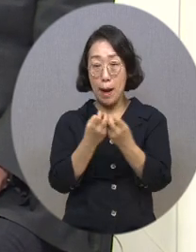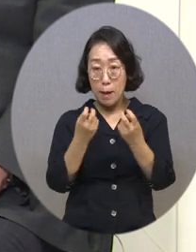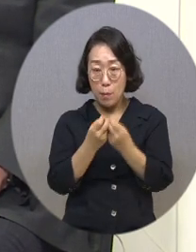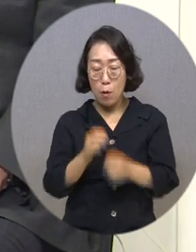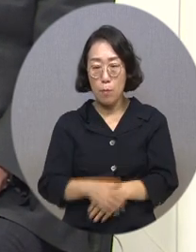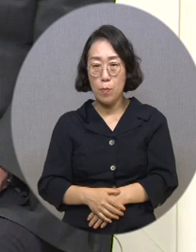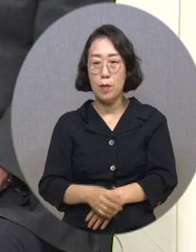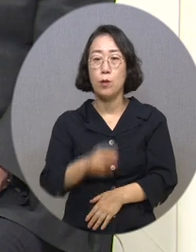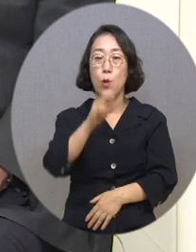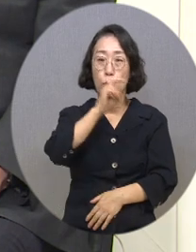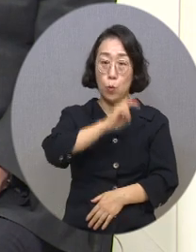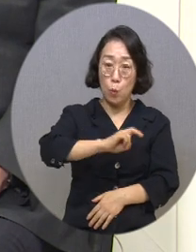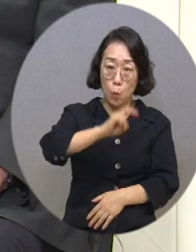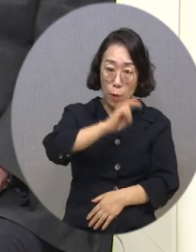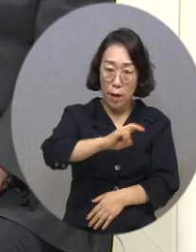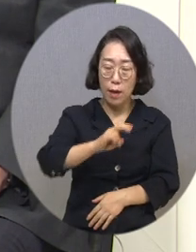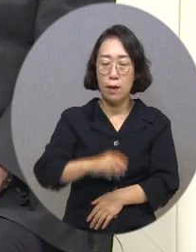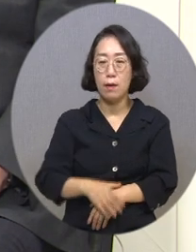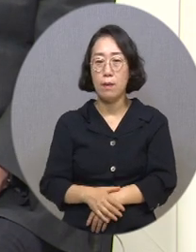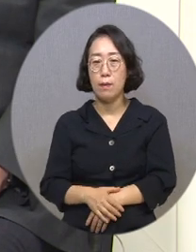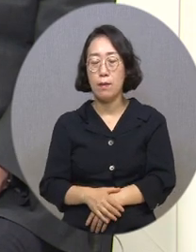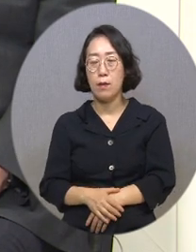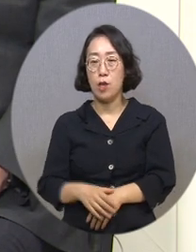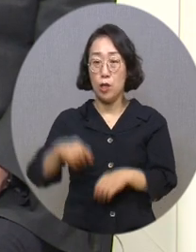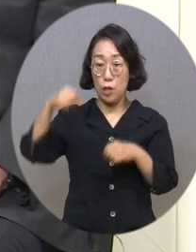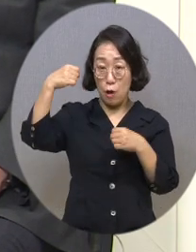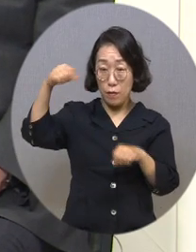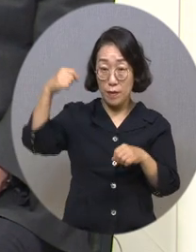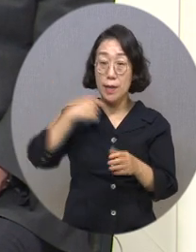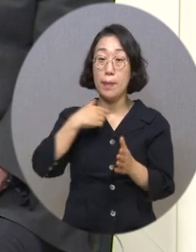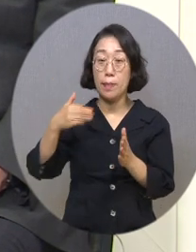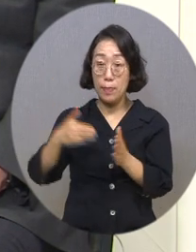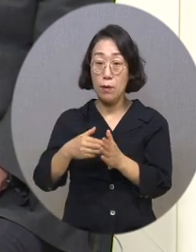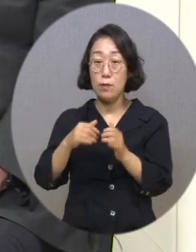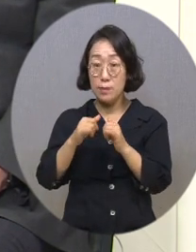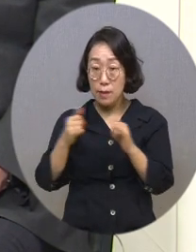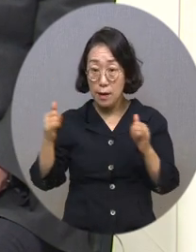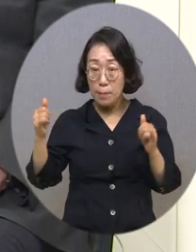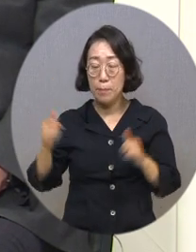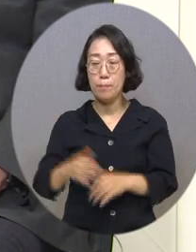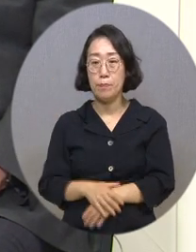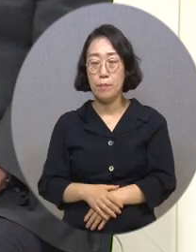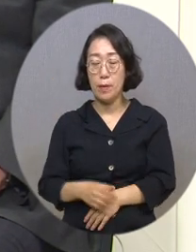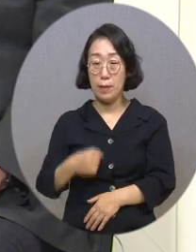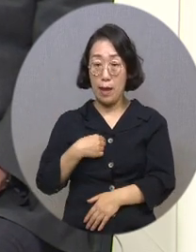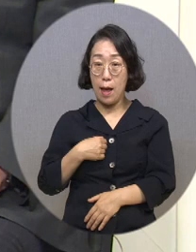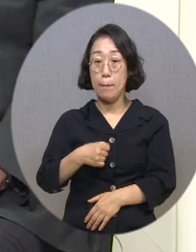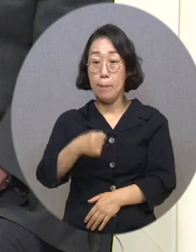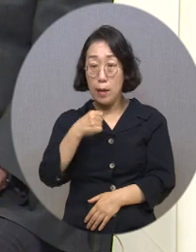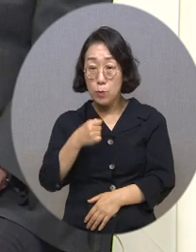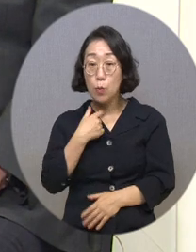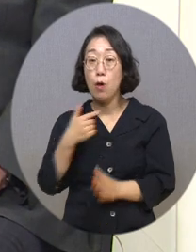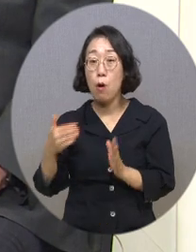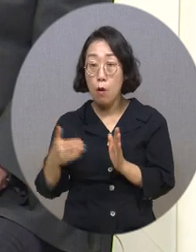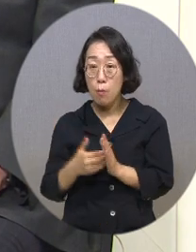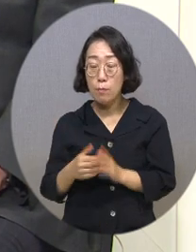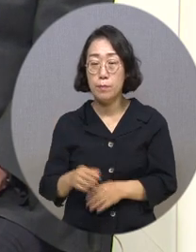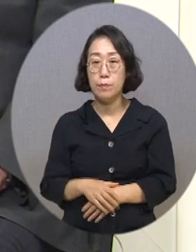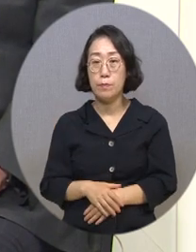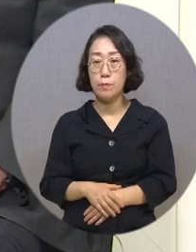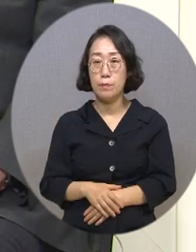노래하는 사람들이라든가 네. 또는 연기했던 사람들이라든가 네. 저 같은 사람들이라든가